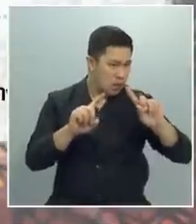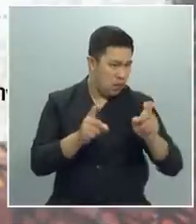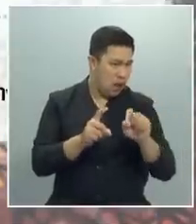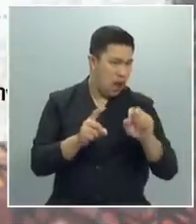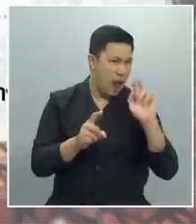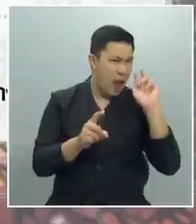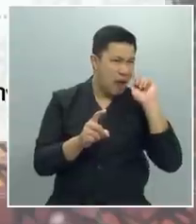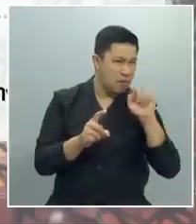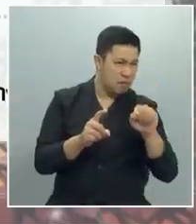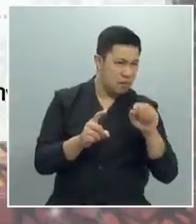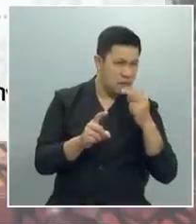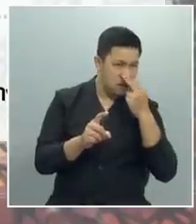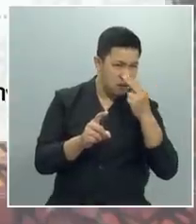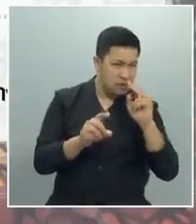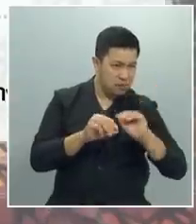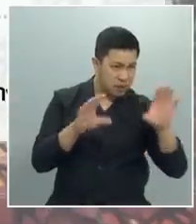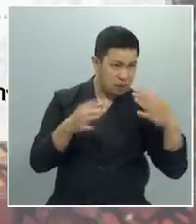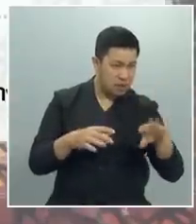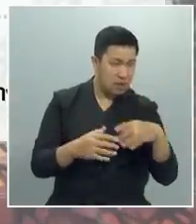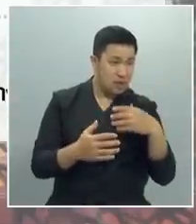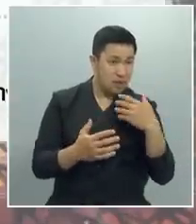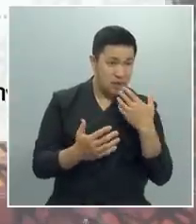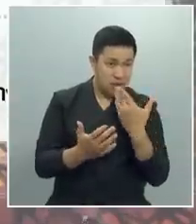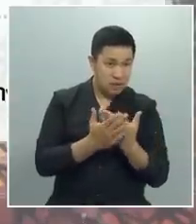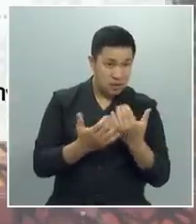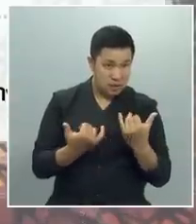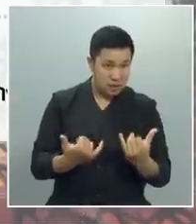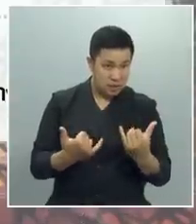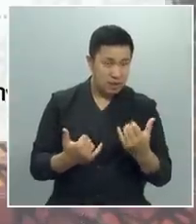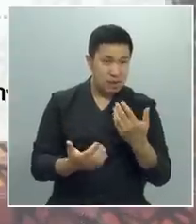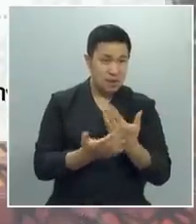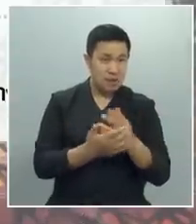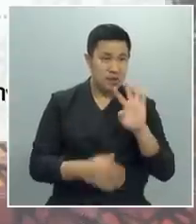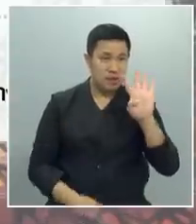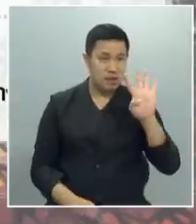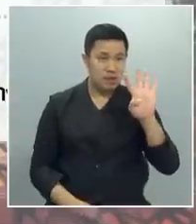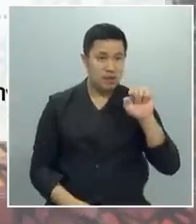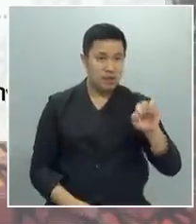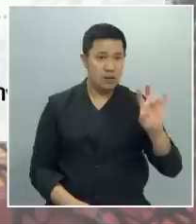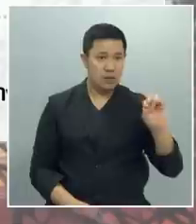ทีแรกเห็นไหมคิดราคาปัจจุบัน 4บาท